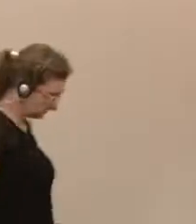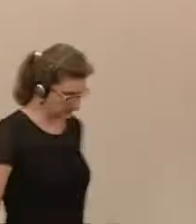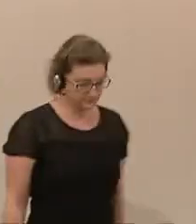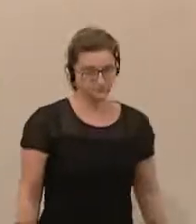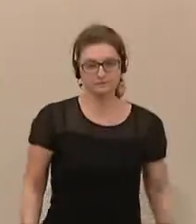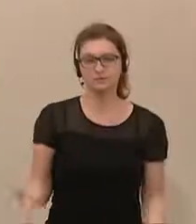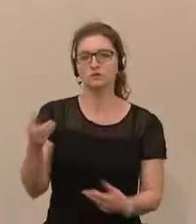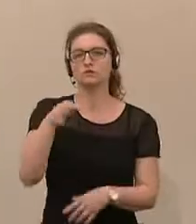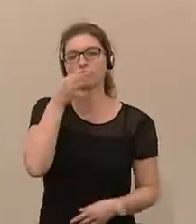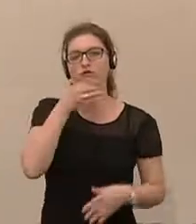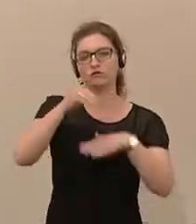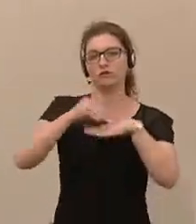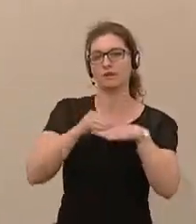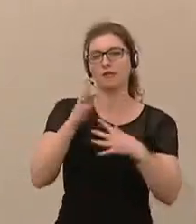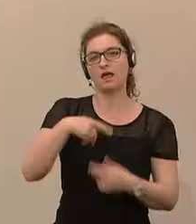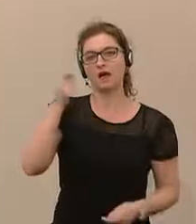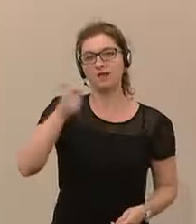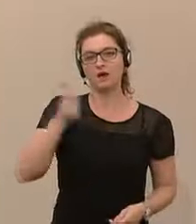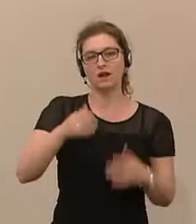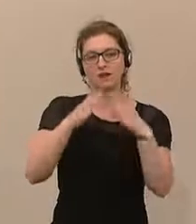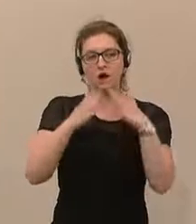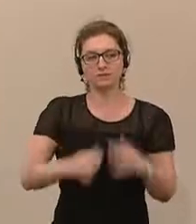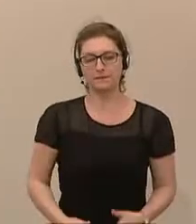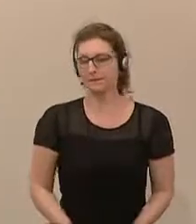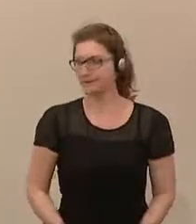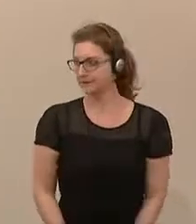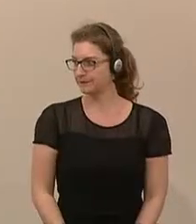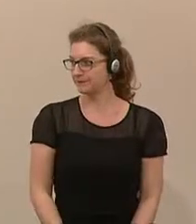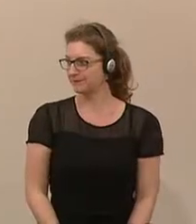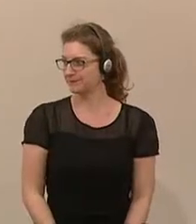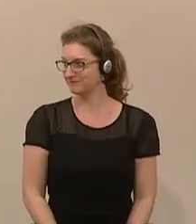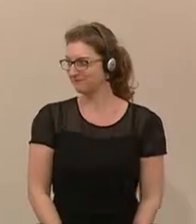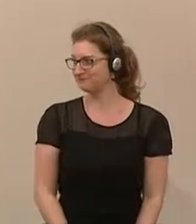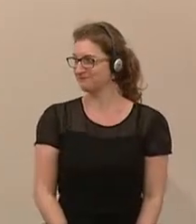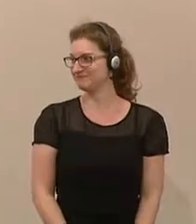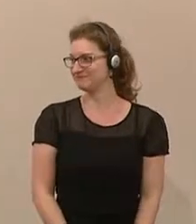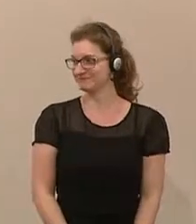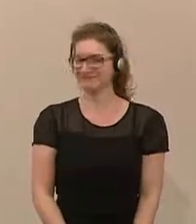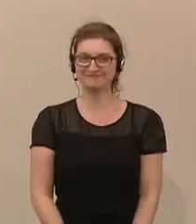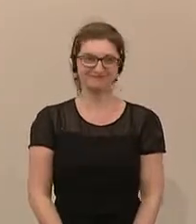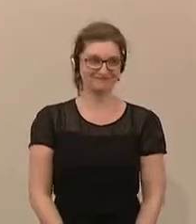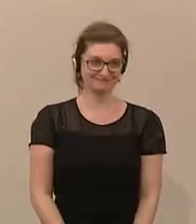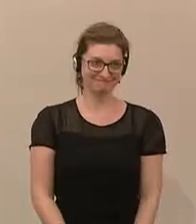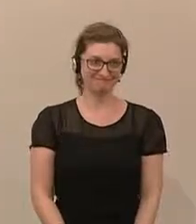bei der Zentralmatura müsse über die Jahre hinweg konstant bleiben, betont Angelika Kußbergner von der ÖVP.